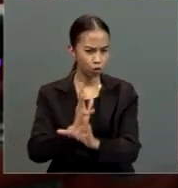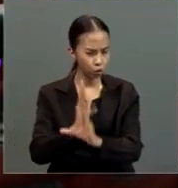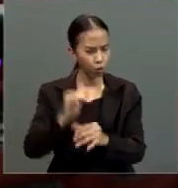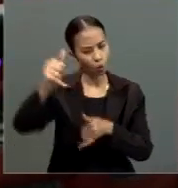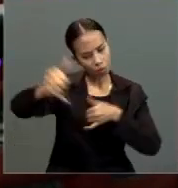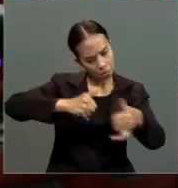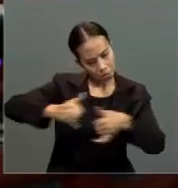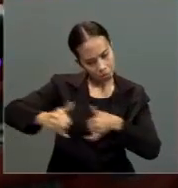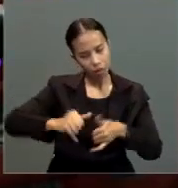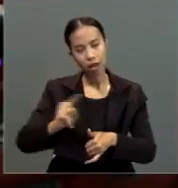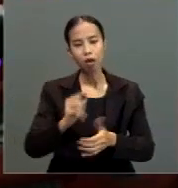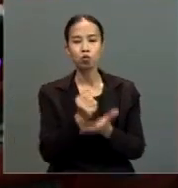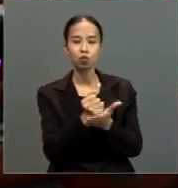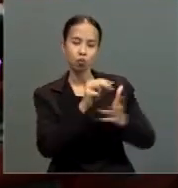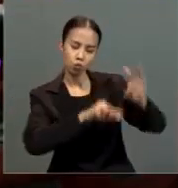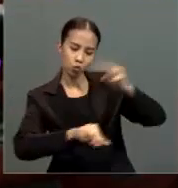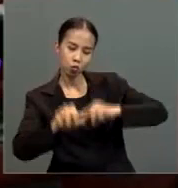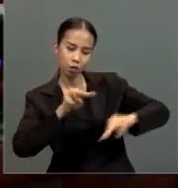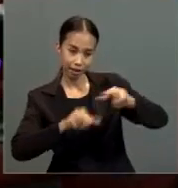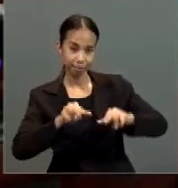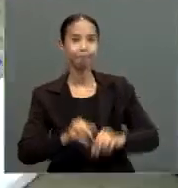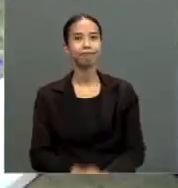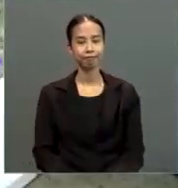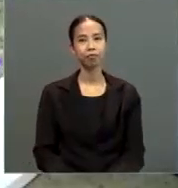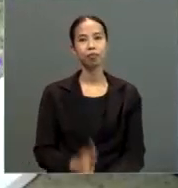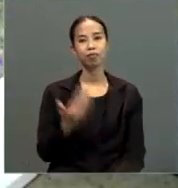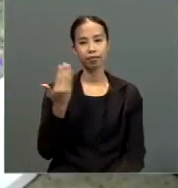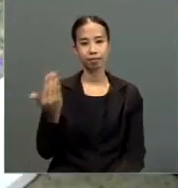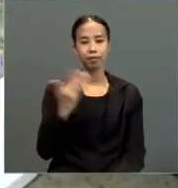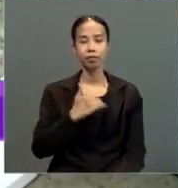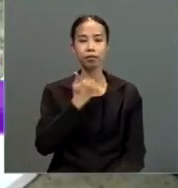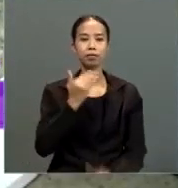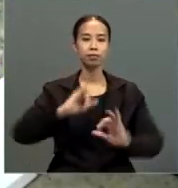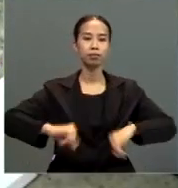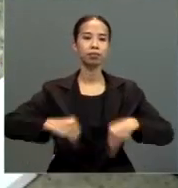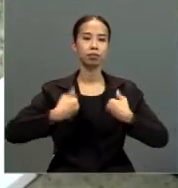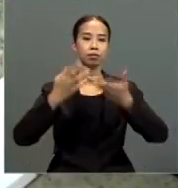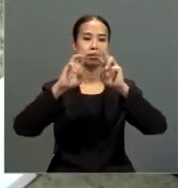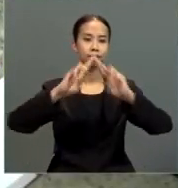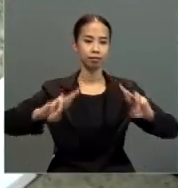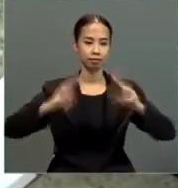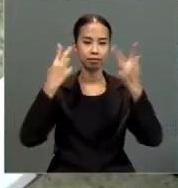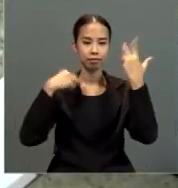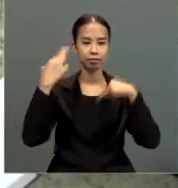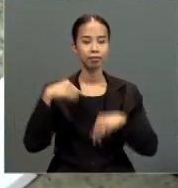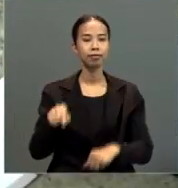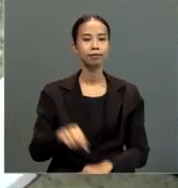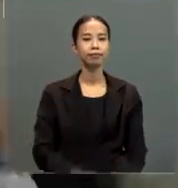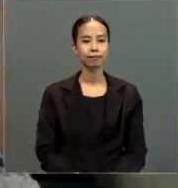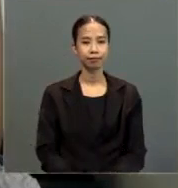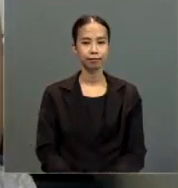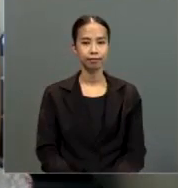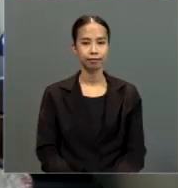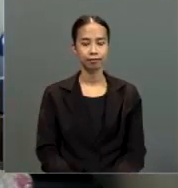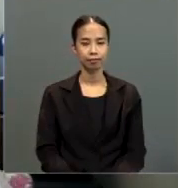ของลูกค้าเพื่อช่วยดูแลความปลอดภัยอีกทางหนึ่งด้วยไปฟังความคิดเห็นของเจ้าของร้านตัดผมกันค่ะ